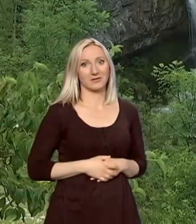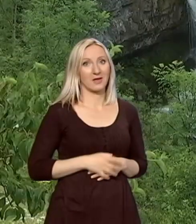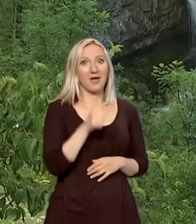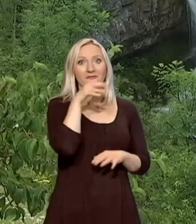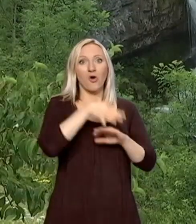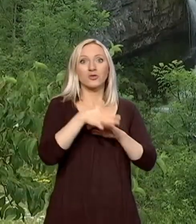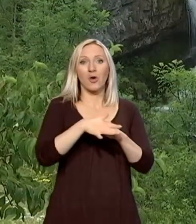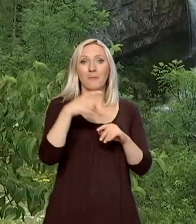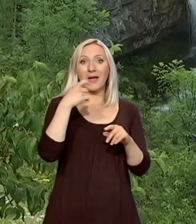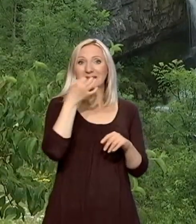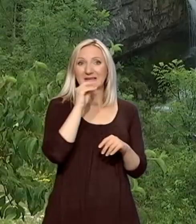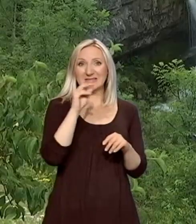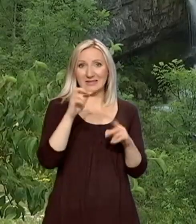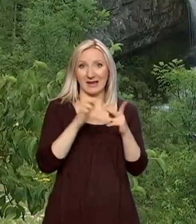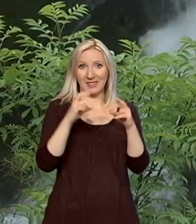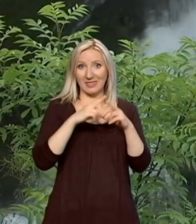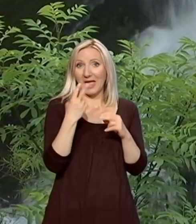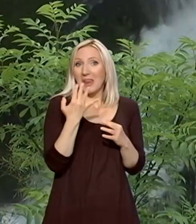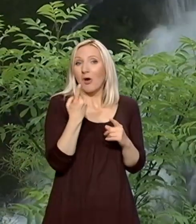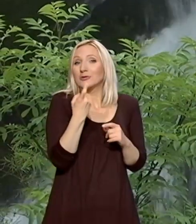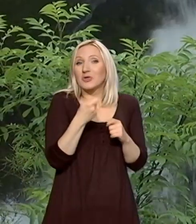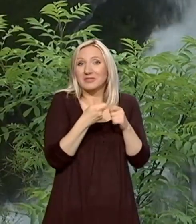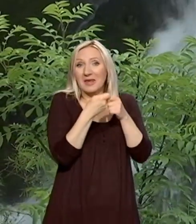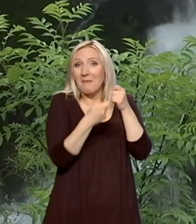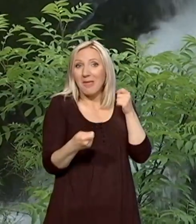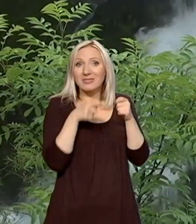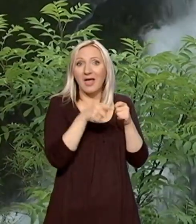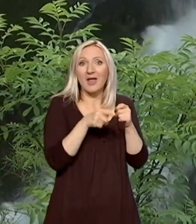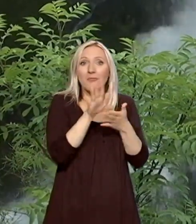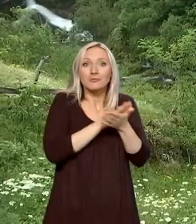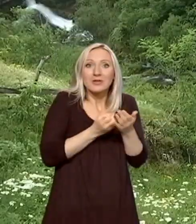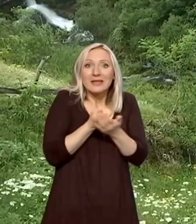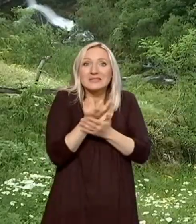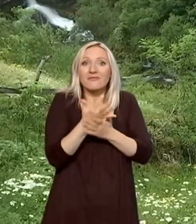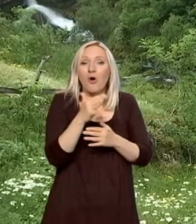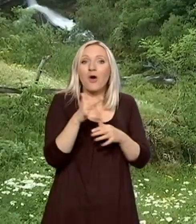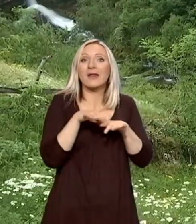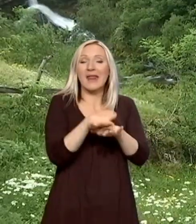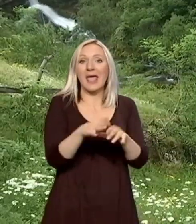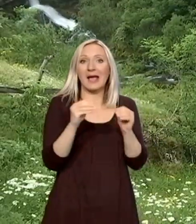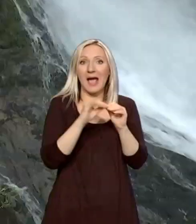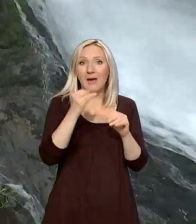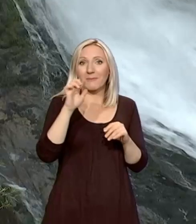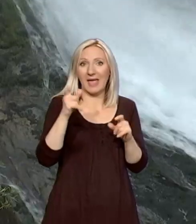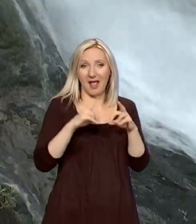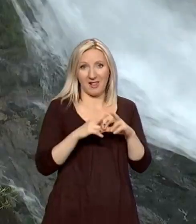Vodopad Crnjak koji se nalazi na samo nekoliko stotina metara od izvora reke Bijele.